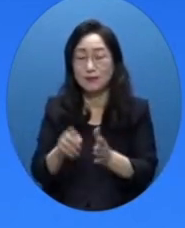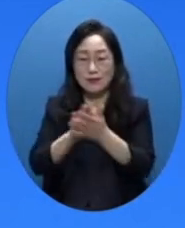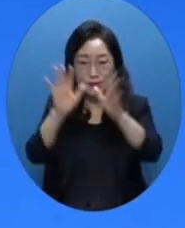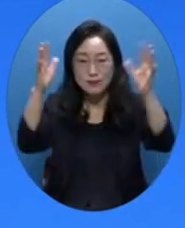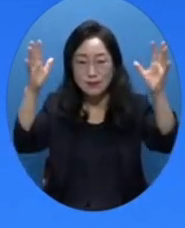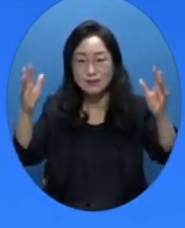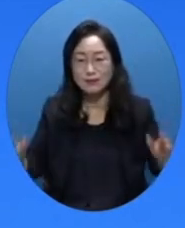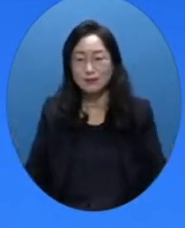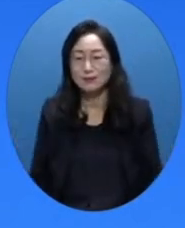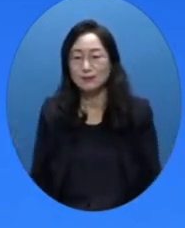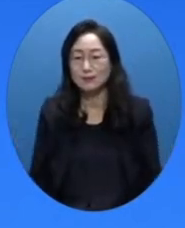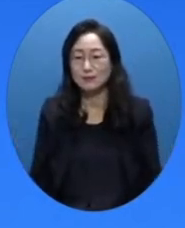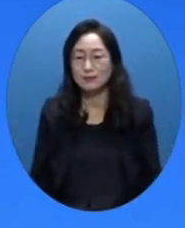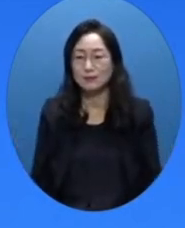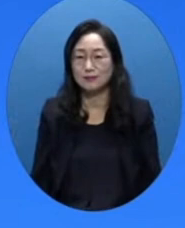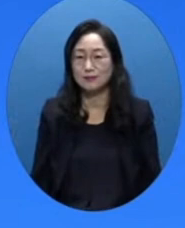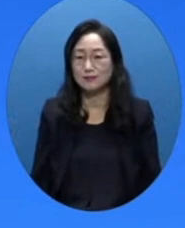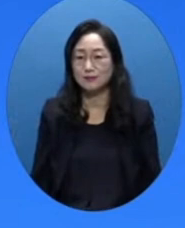할렐루야!